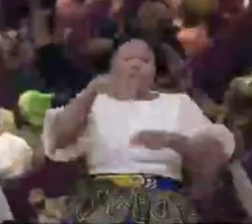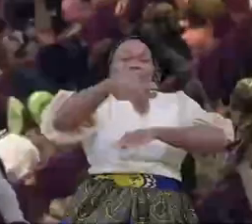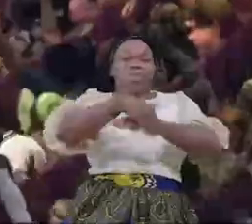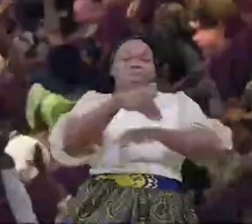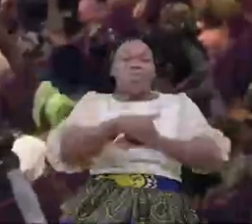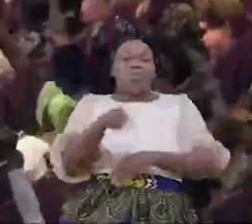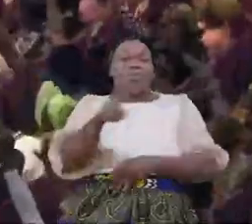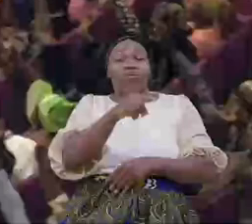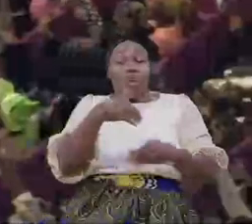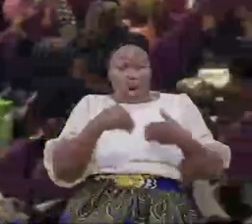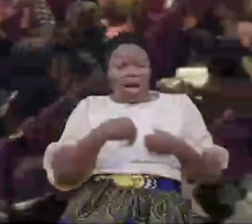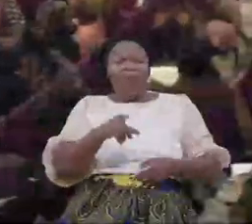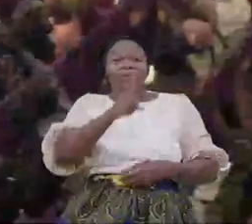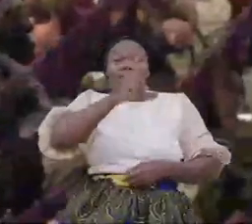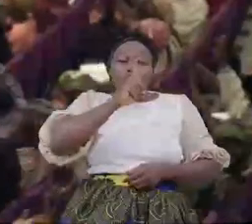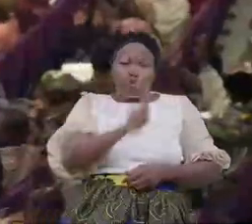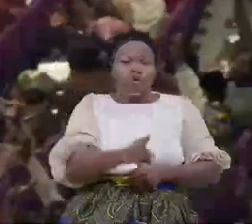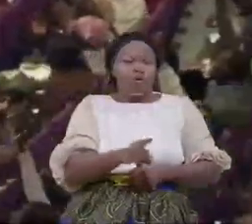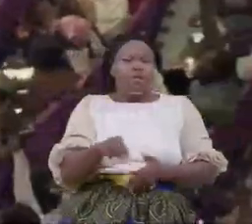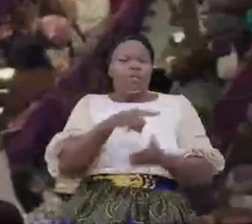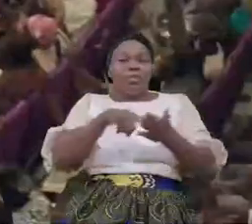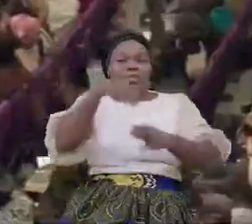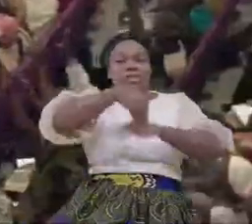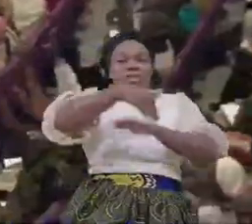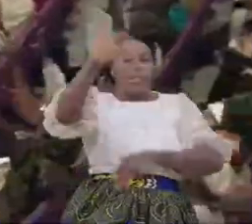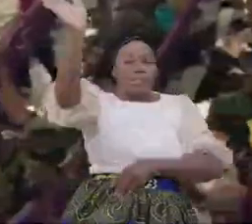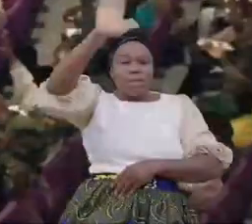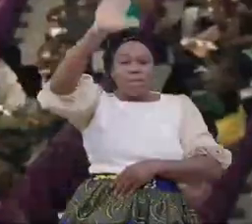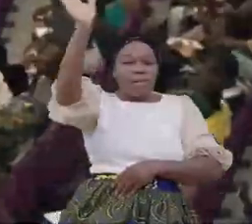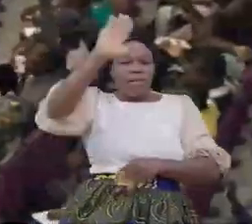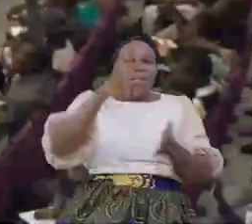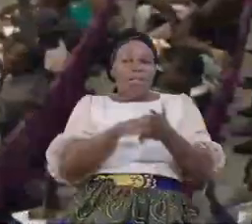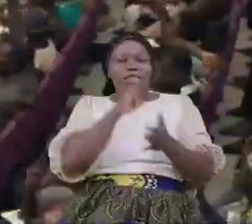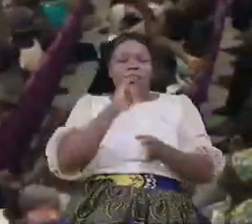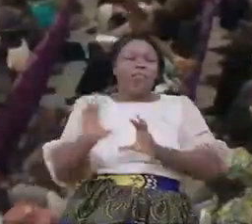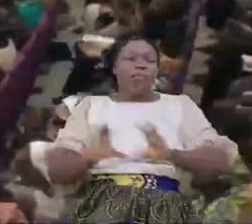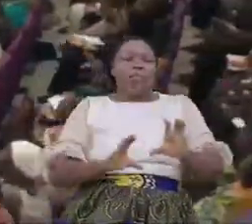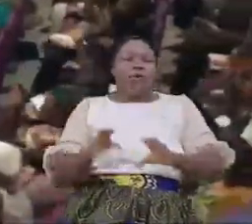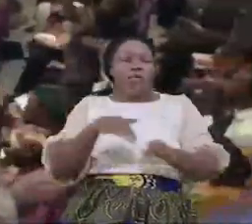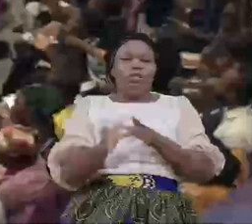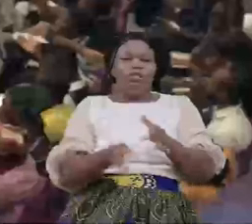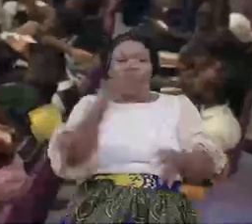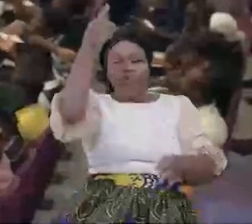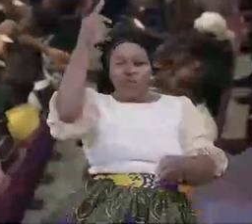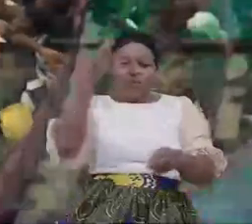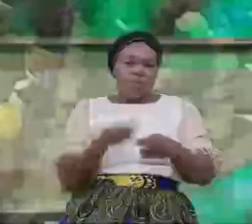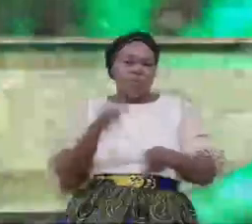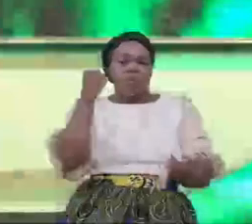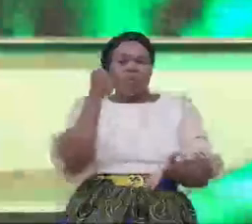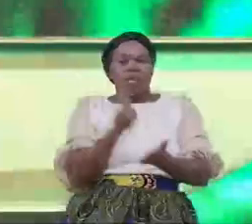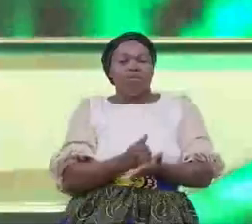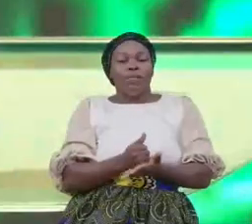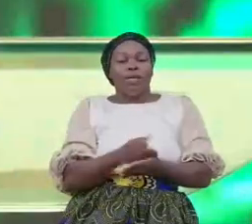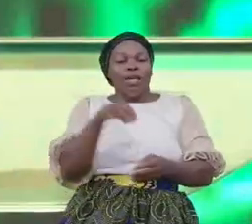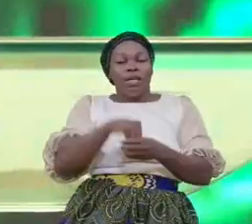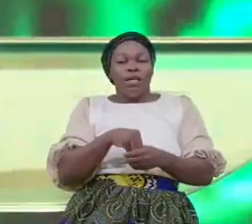pleine conviction? Y a-t-il une sœur qui a la pleine conviction? C'est fait! Je dis c'est fait! Regardez